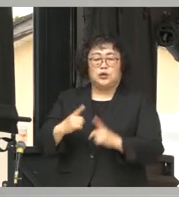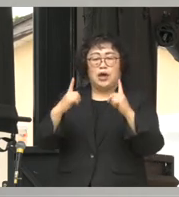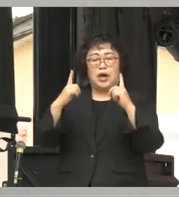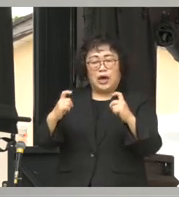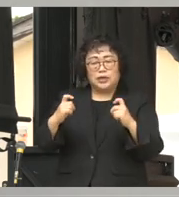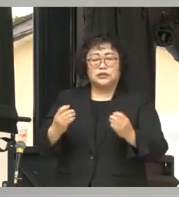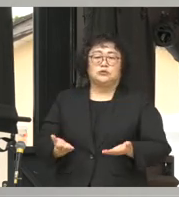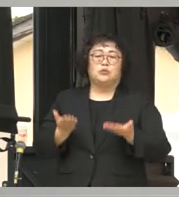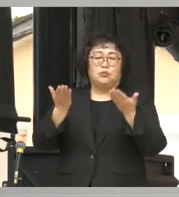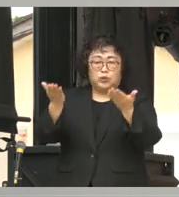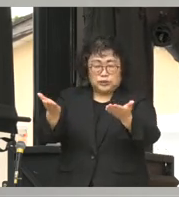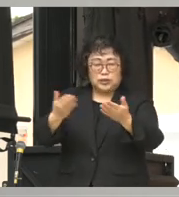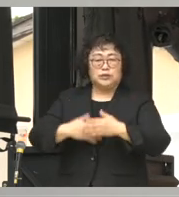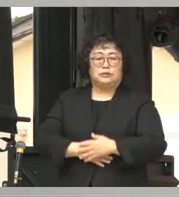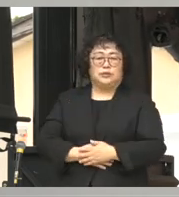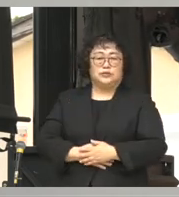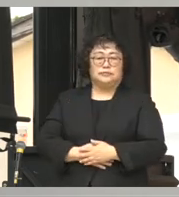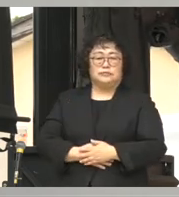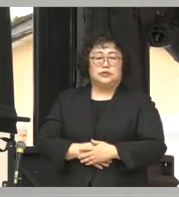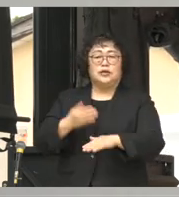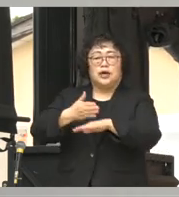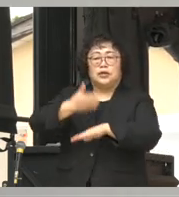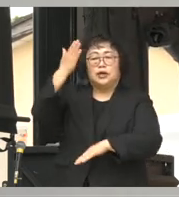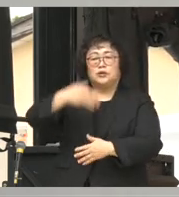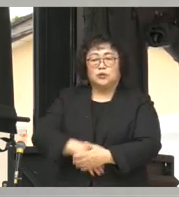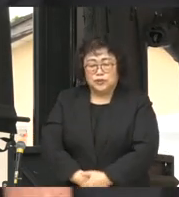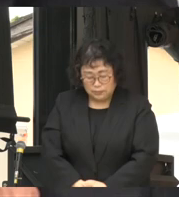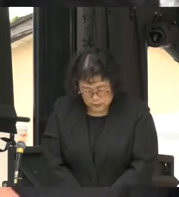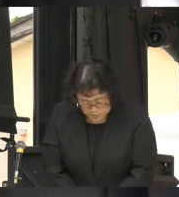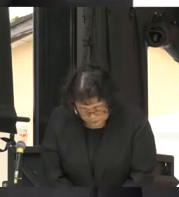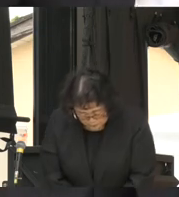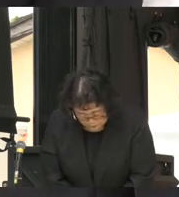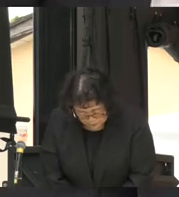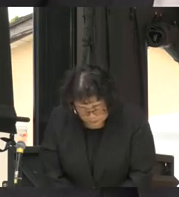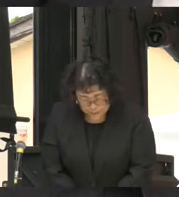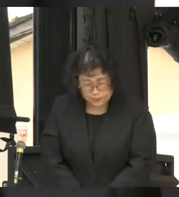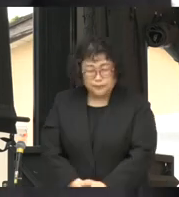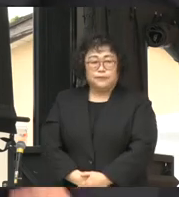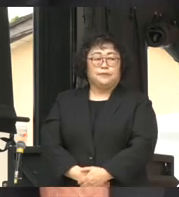私からのご挨拶とさせていただきます。ありがとうございました。